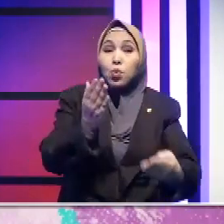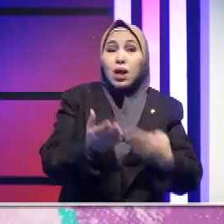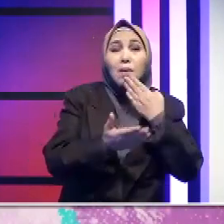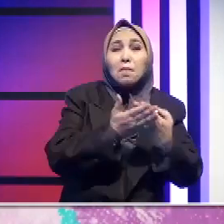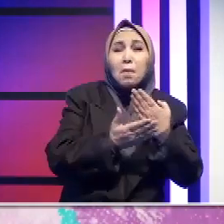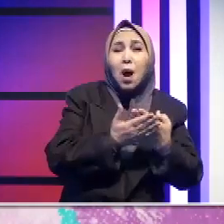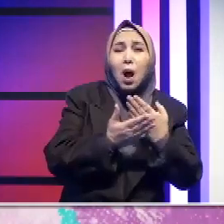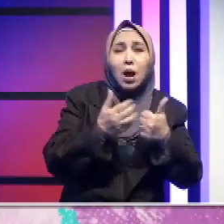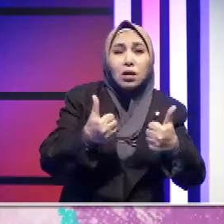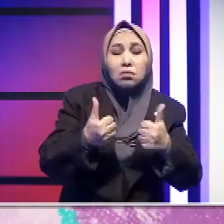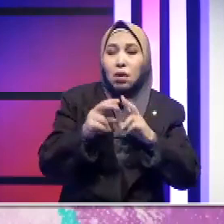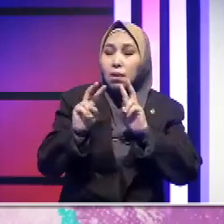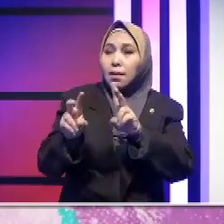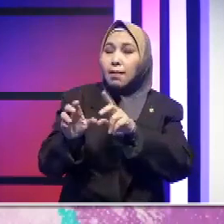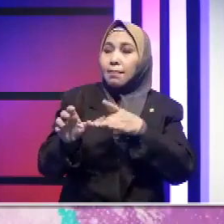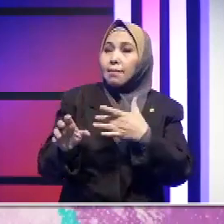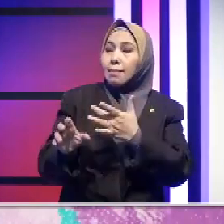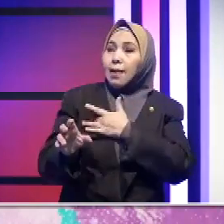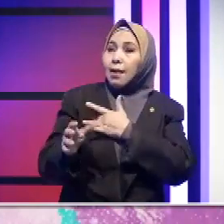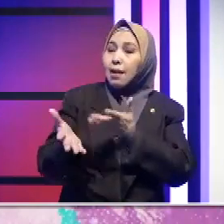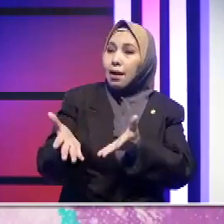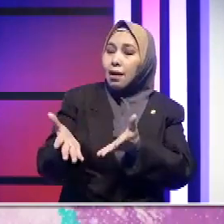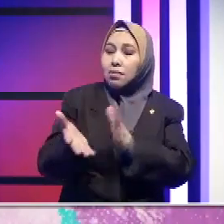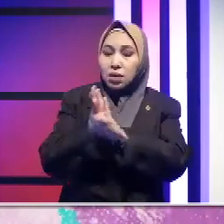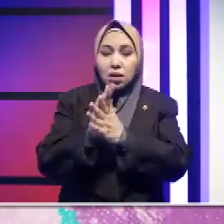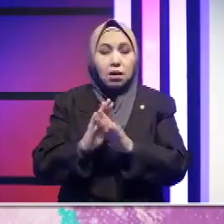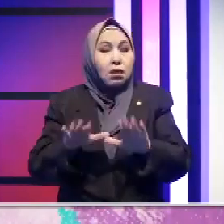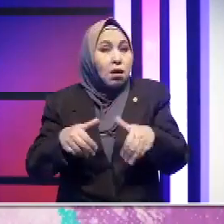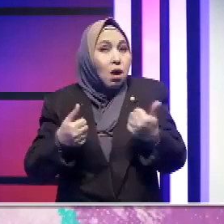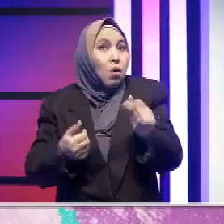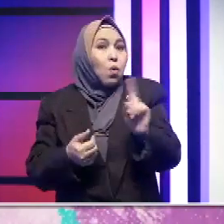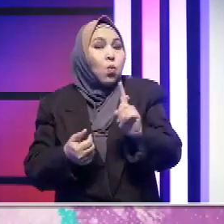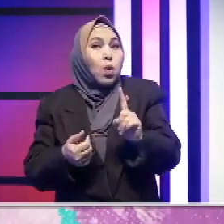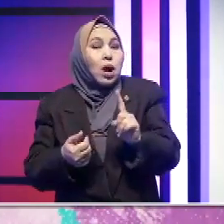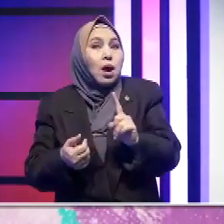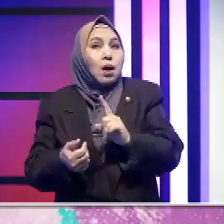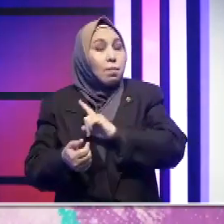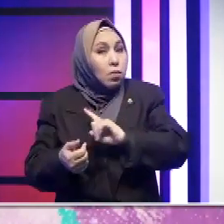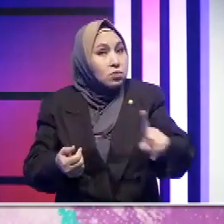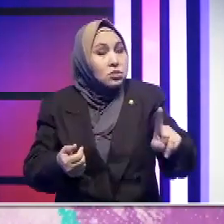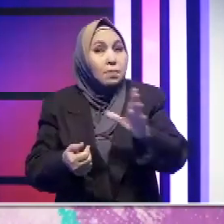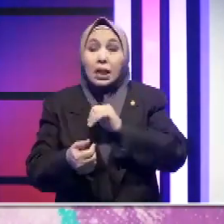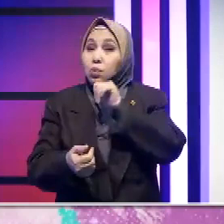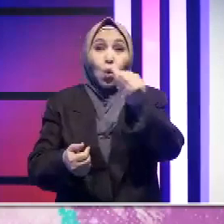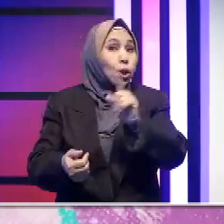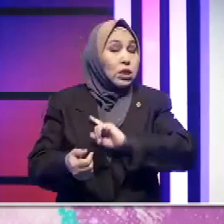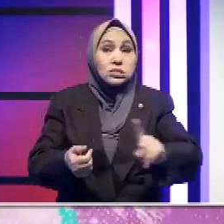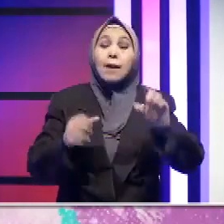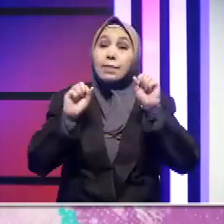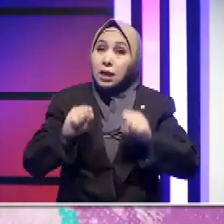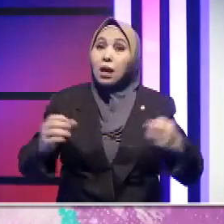showmatch komedi web muslim and non-muslims kenzou instagetter